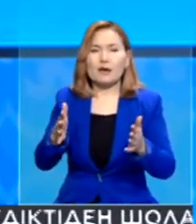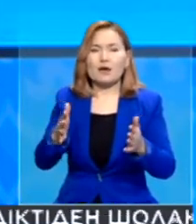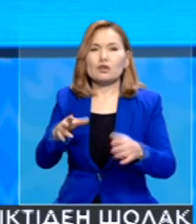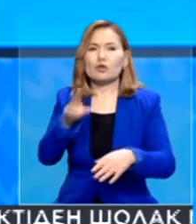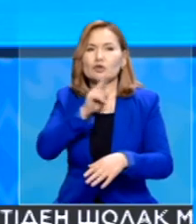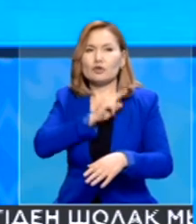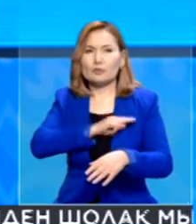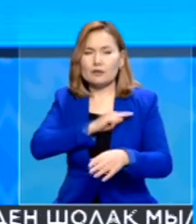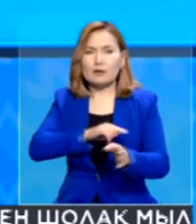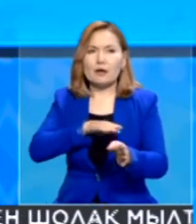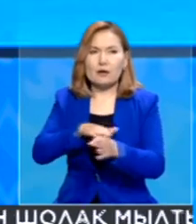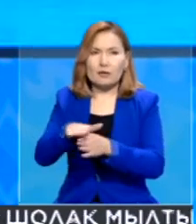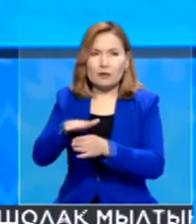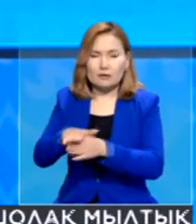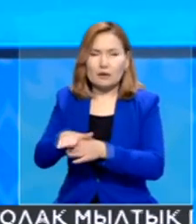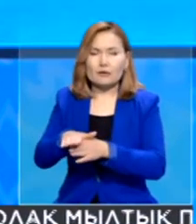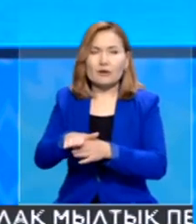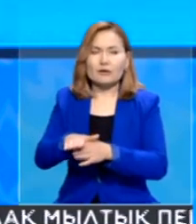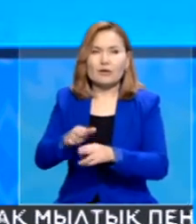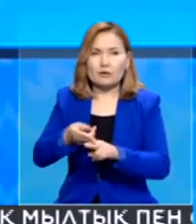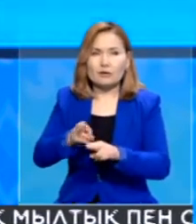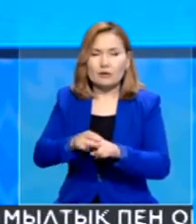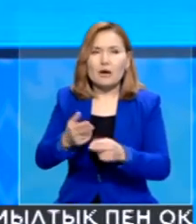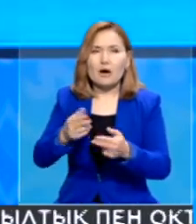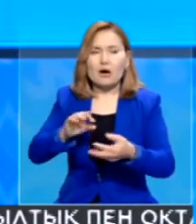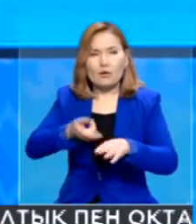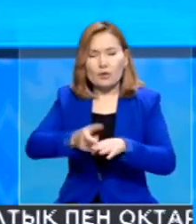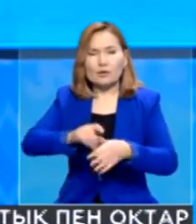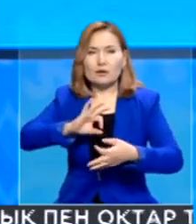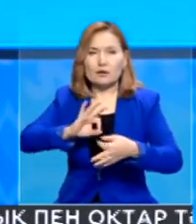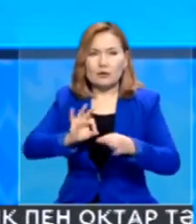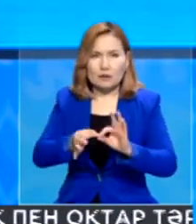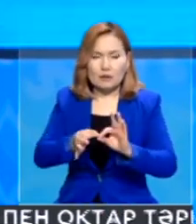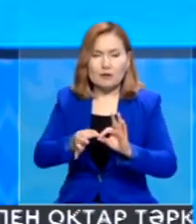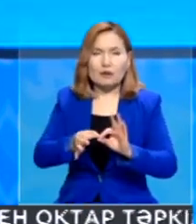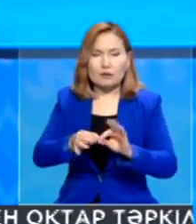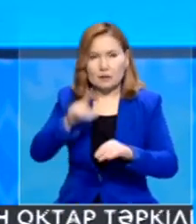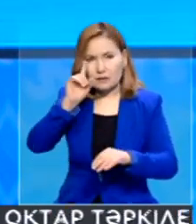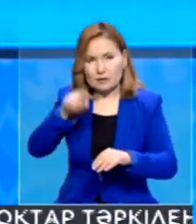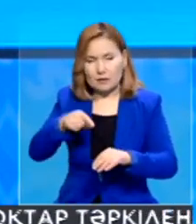қызмет атқару салмағы осы сіздермен бізге түседі.